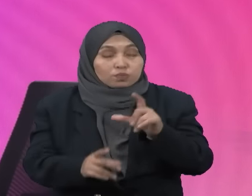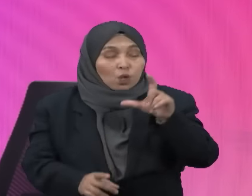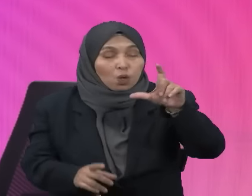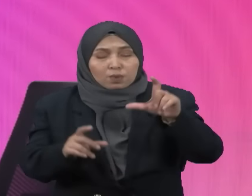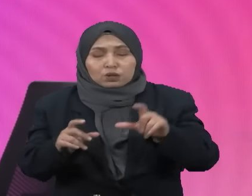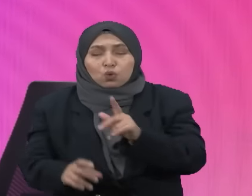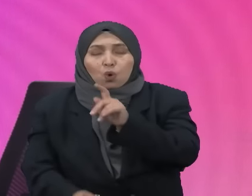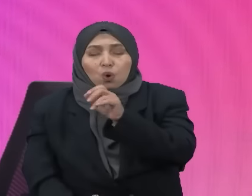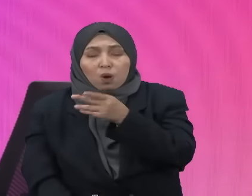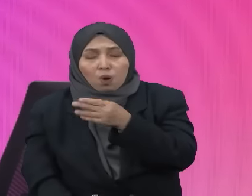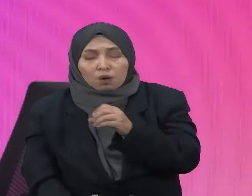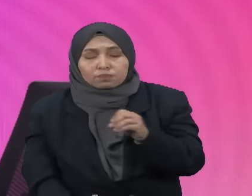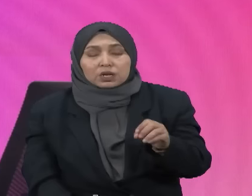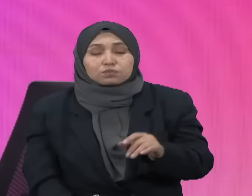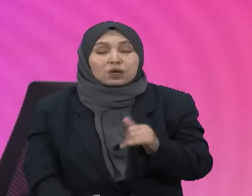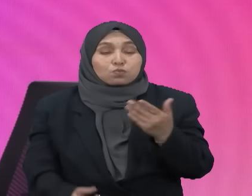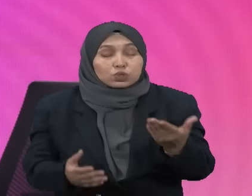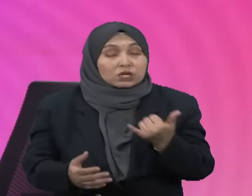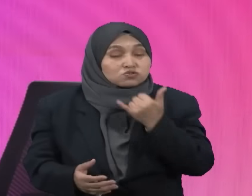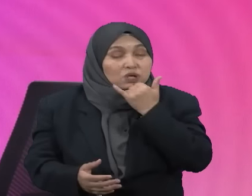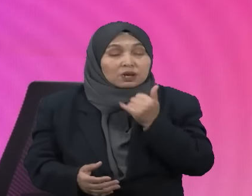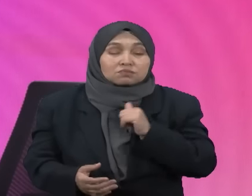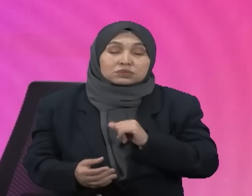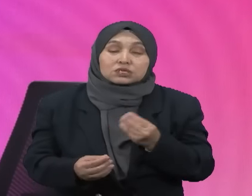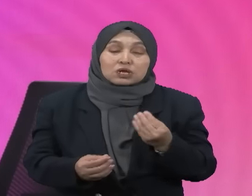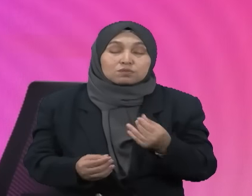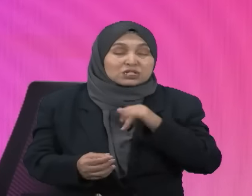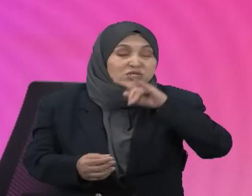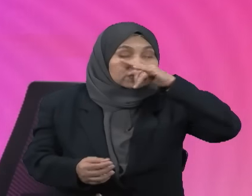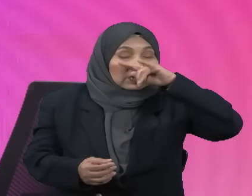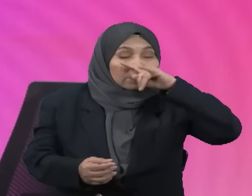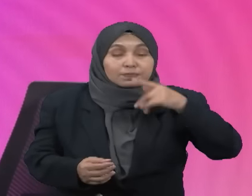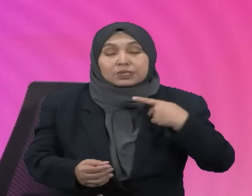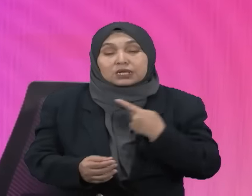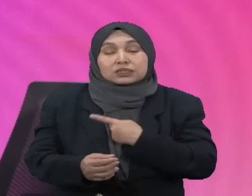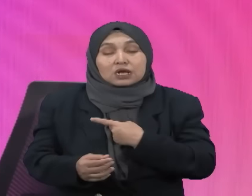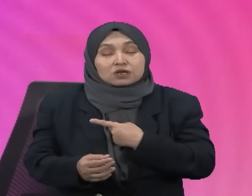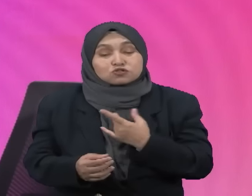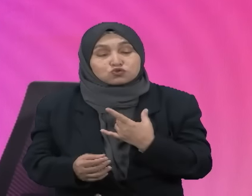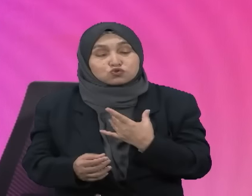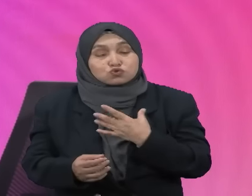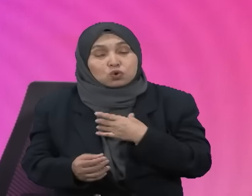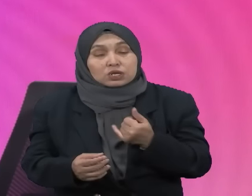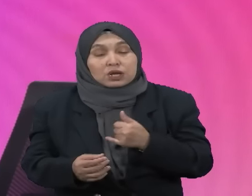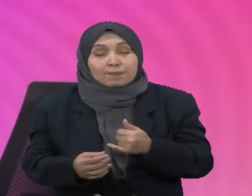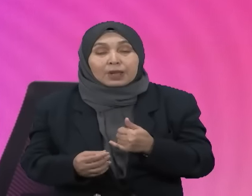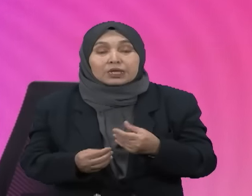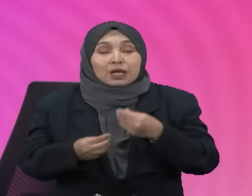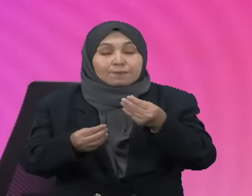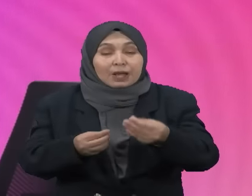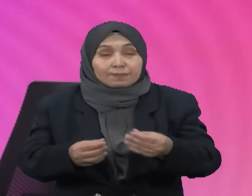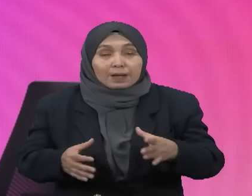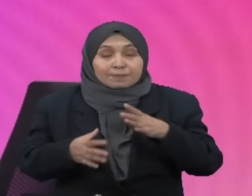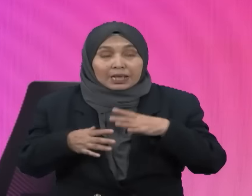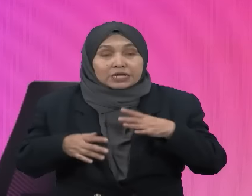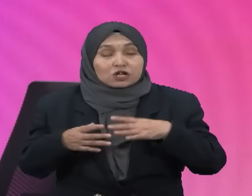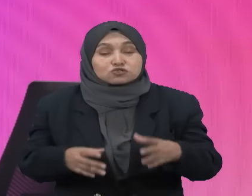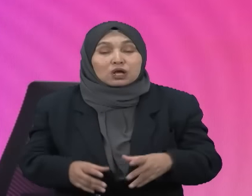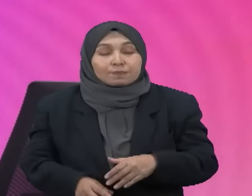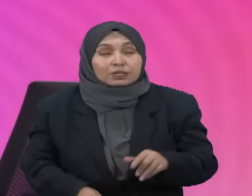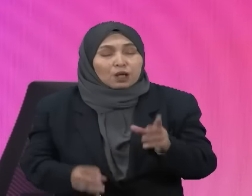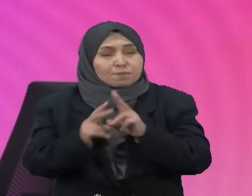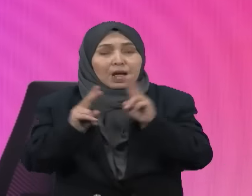ta. Ha, mungkin silap kecil-kecil. Zaman-zaman kecil dulu, kita main siapa badi derah. Badi derah. Badi